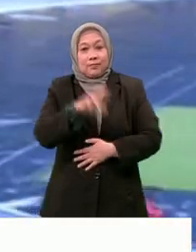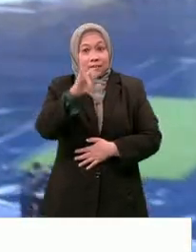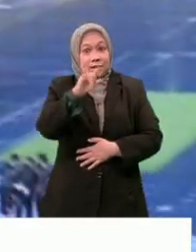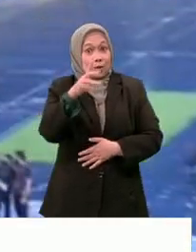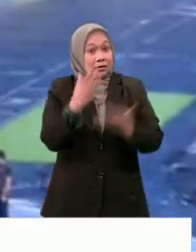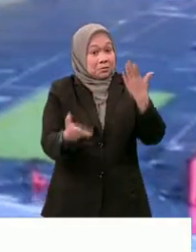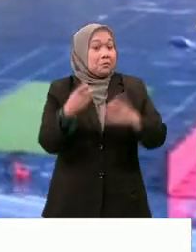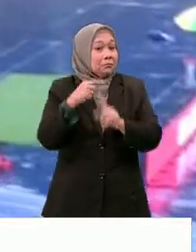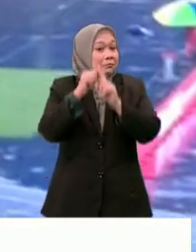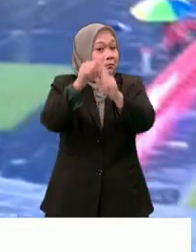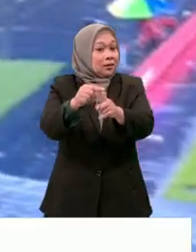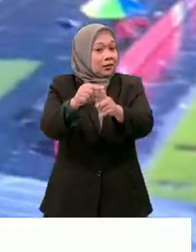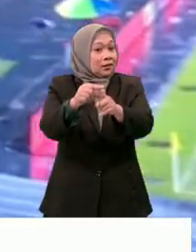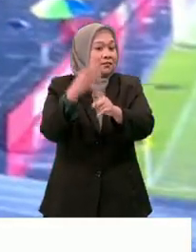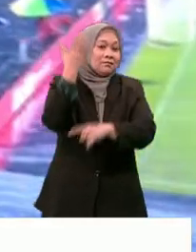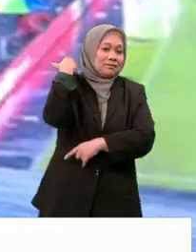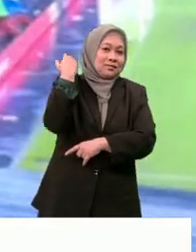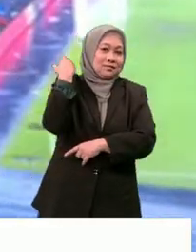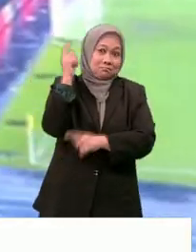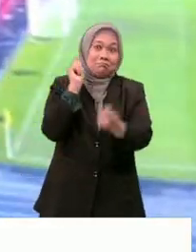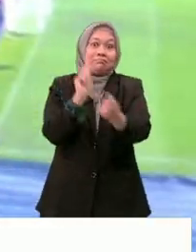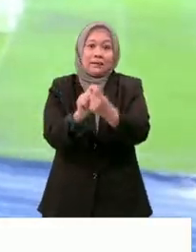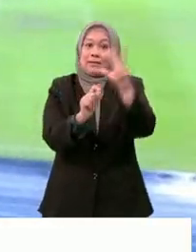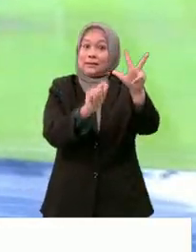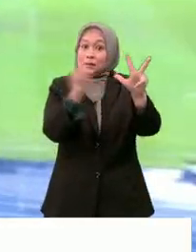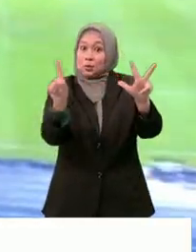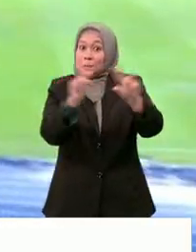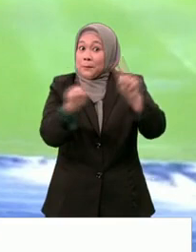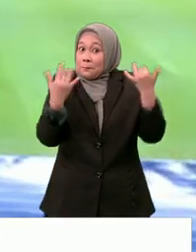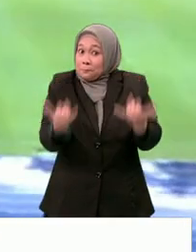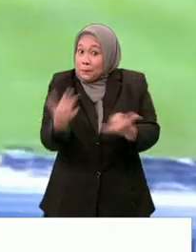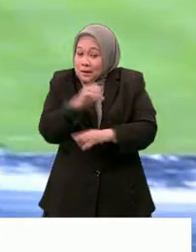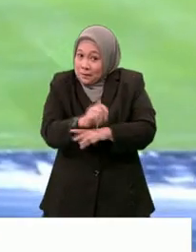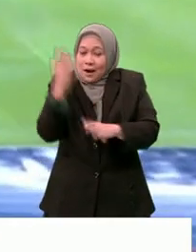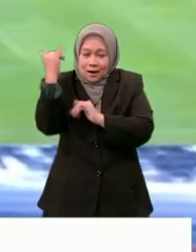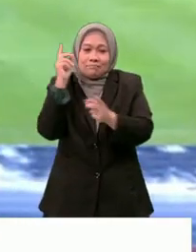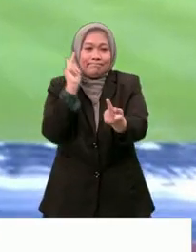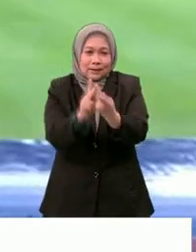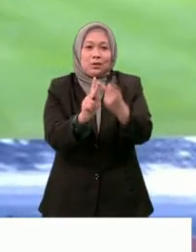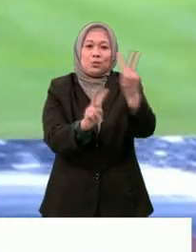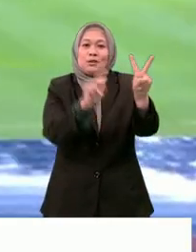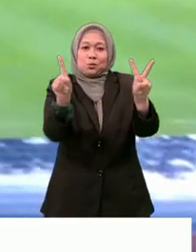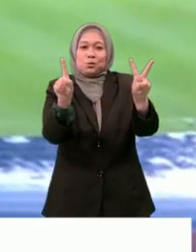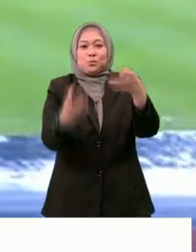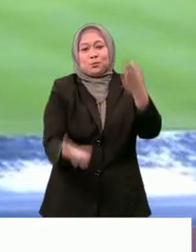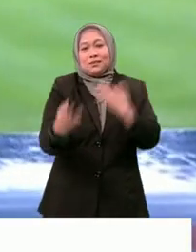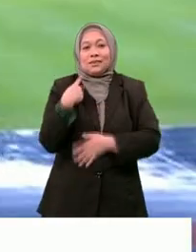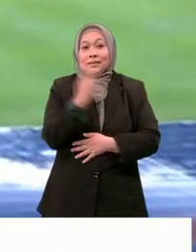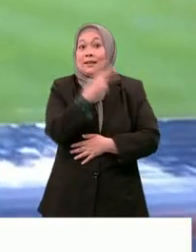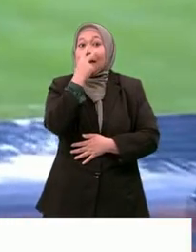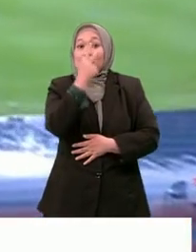hari beberapa hari lalu dengan Turkmenistan tepat 3-1, tapi malam ini harapnya tepat juga, Ridaudin. Tapi Ridaudin mungkin dapat